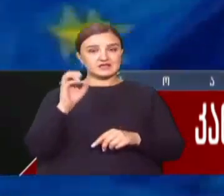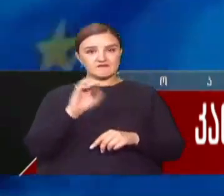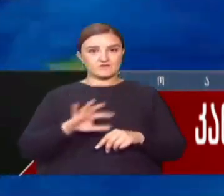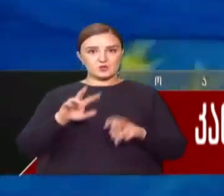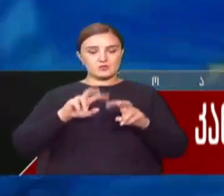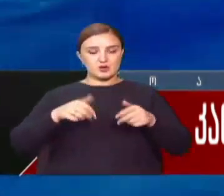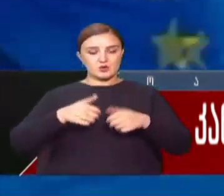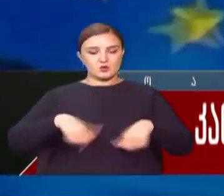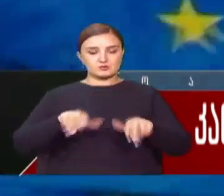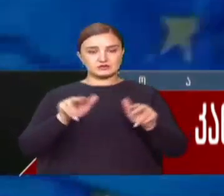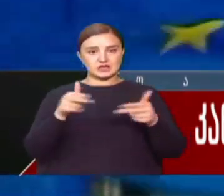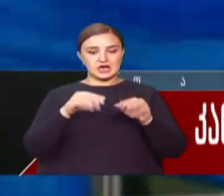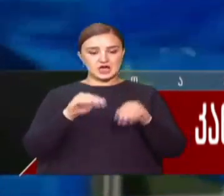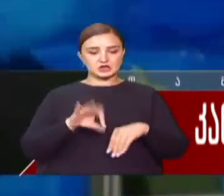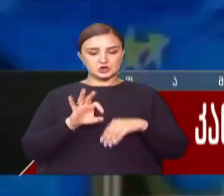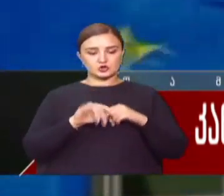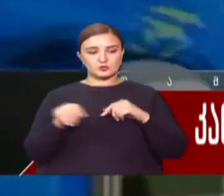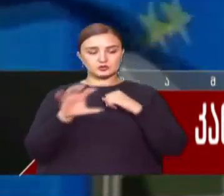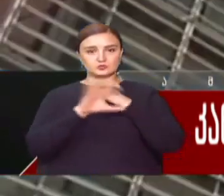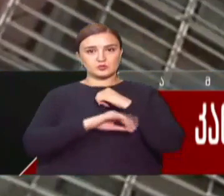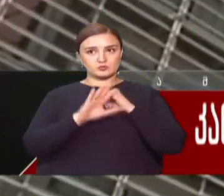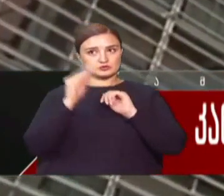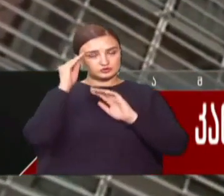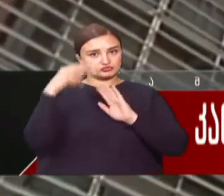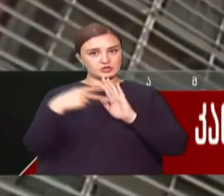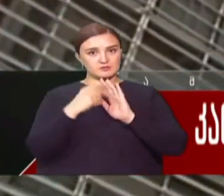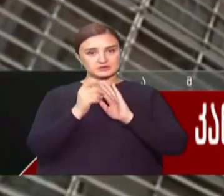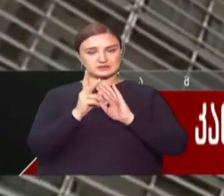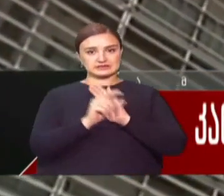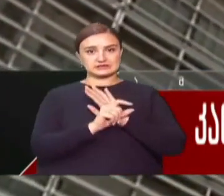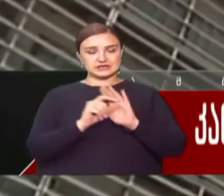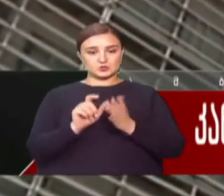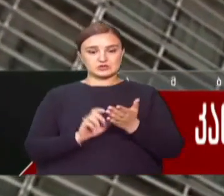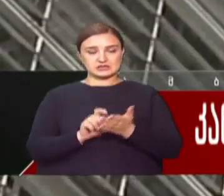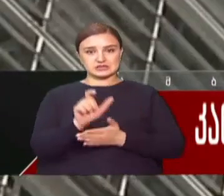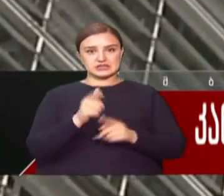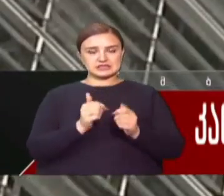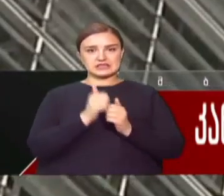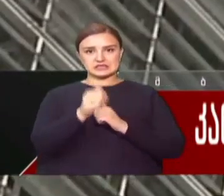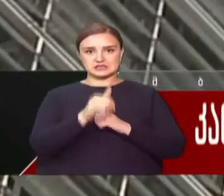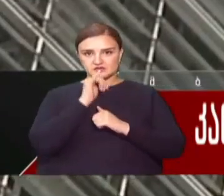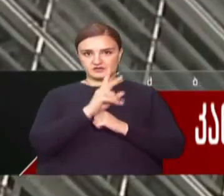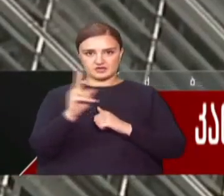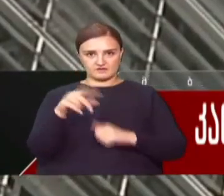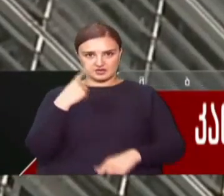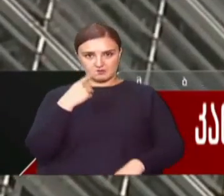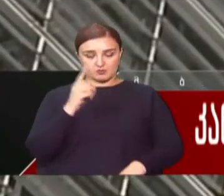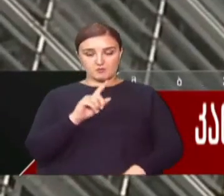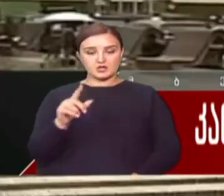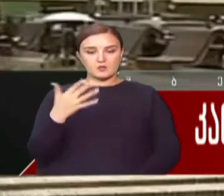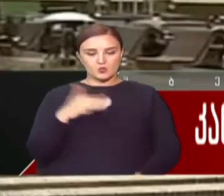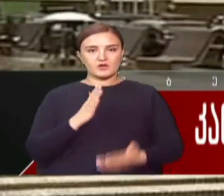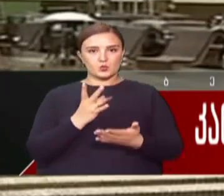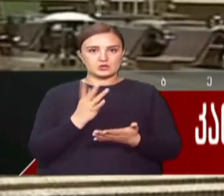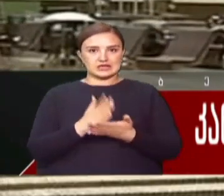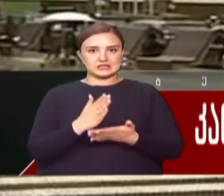angarishshi, romlitats oktobris bolos Sakartvelos progress sheaphasebs kandidatis statusisgan mimaval gzaze, tsinastar veravin ambobs. Tumtsa ukve unda